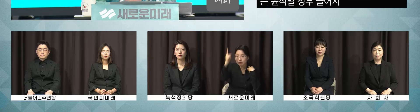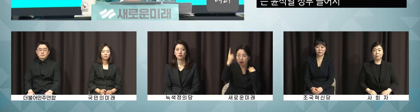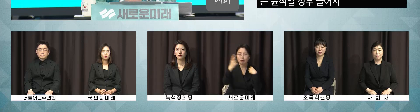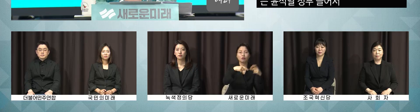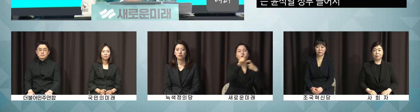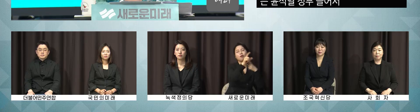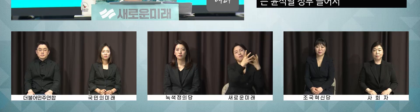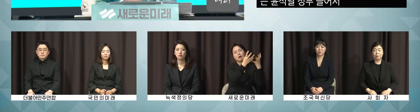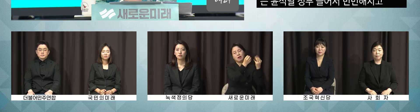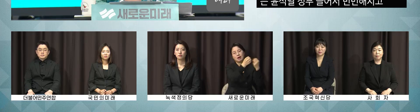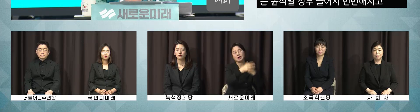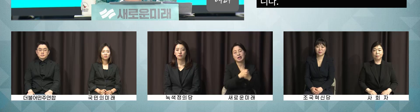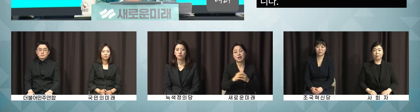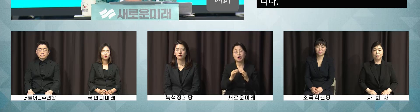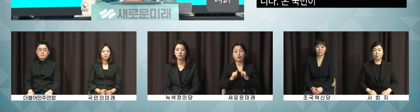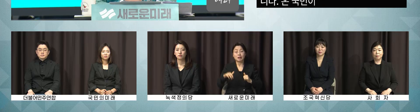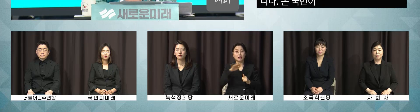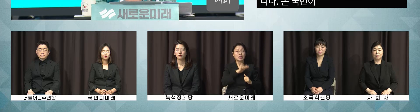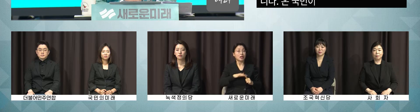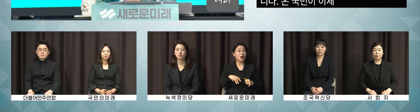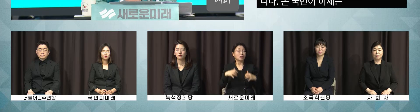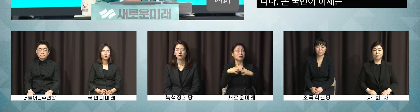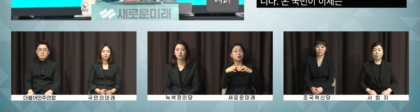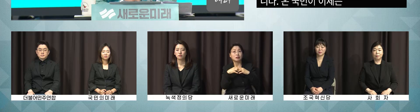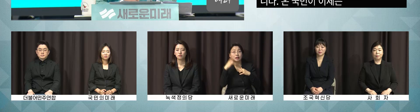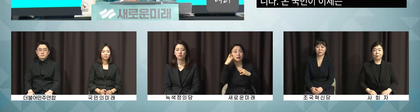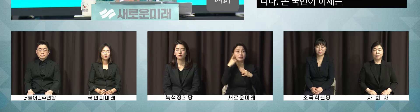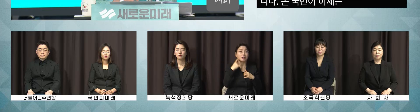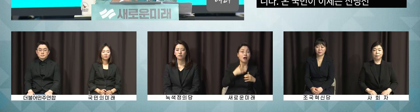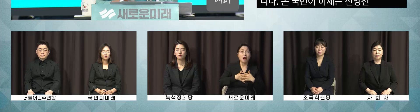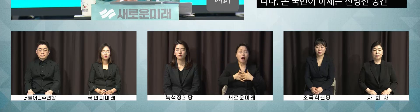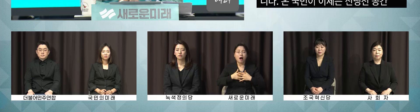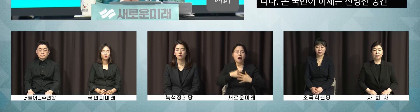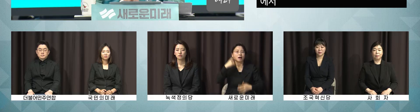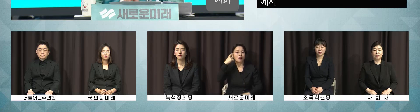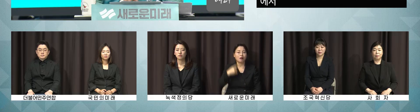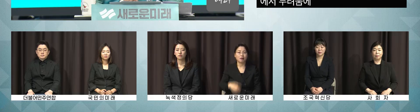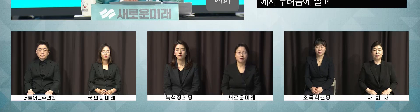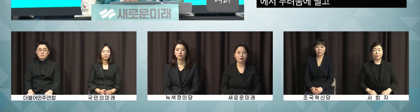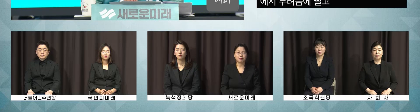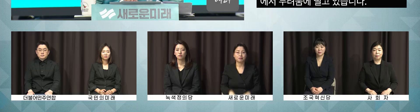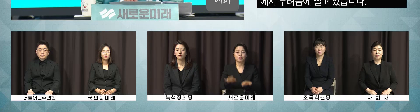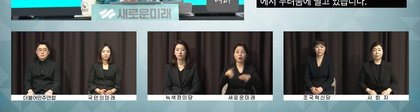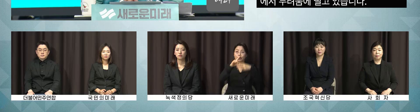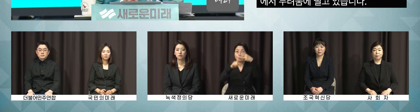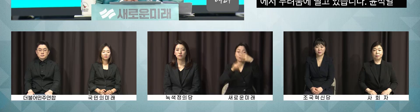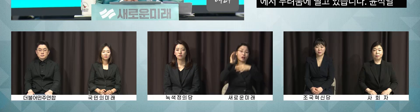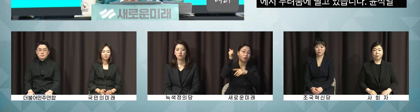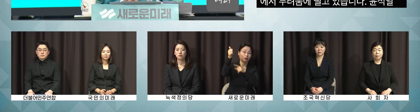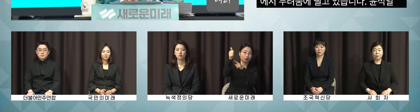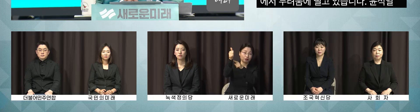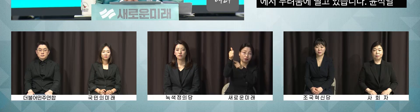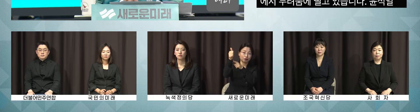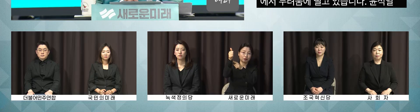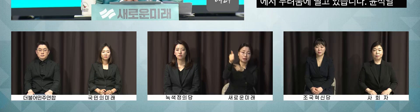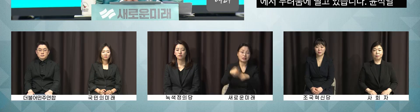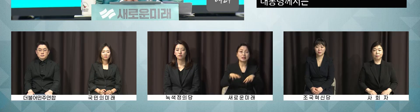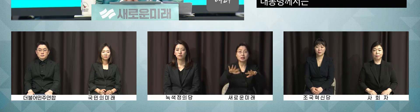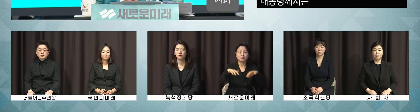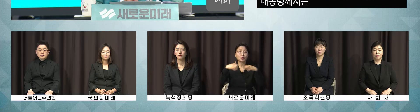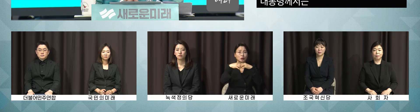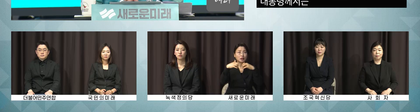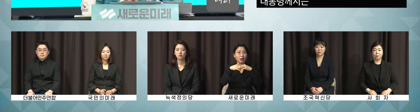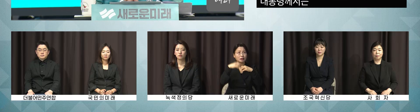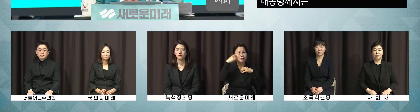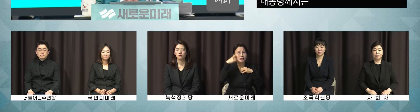국민이 이제는 신냉전이라는 공간 안에서 두려움에 떨고 있습니다. 윤석열 대통령께서는 신냉전이